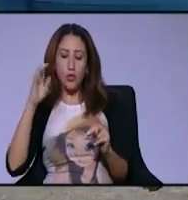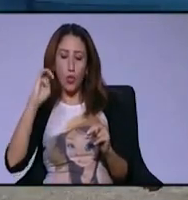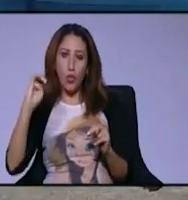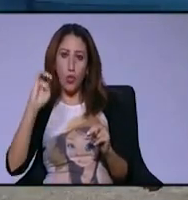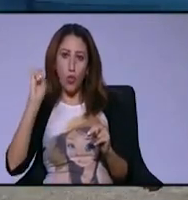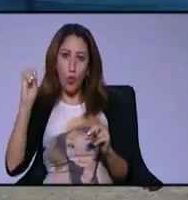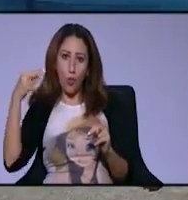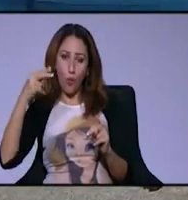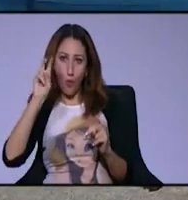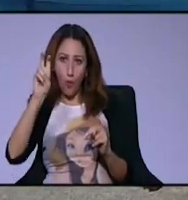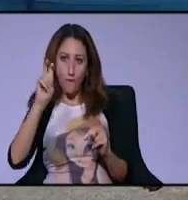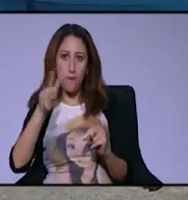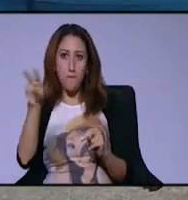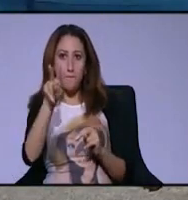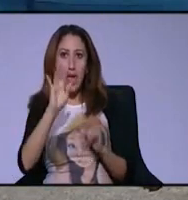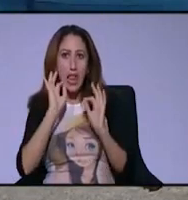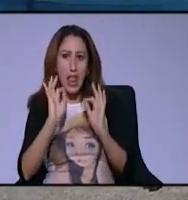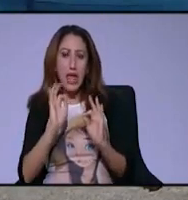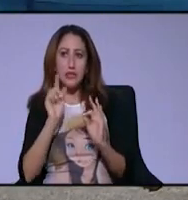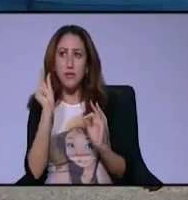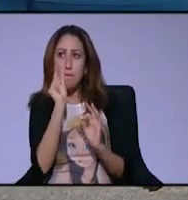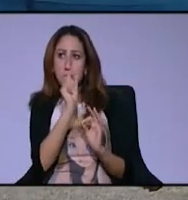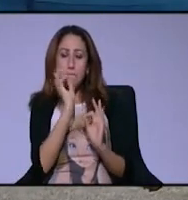أسامة. الحقيقة مراجعة دقيقة،